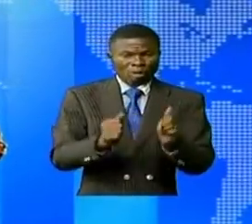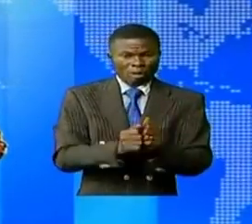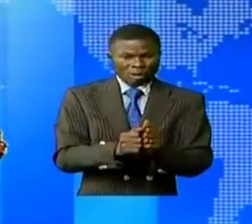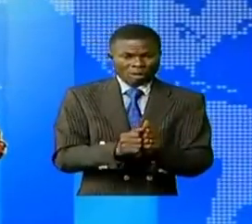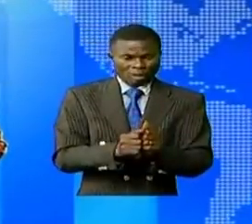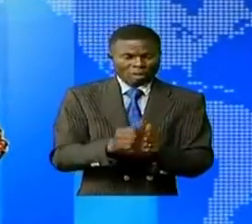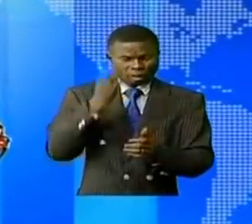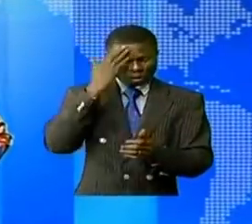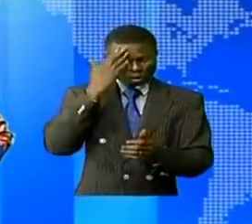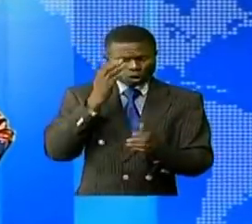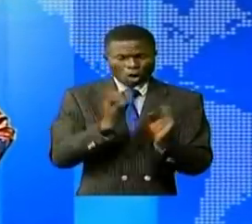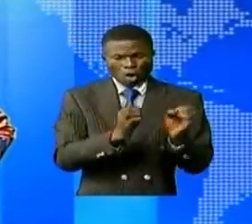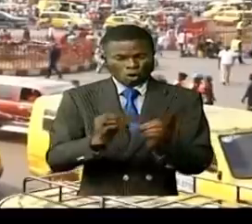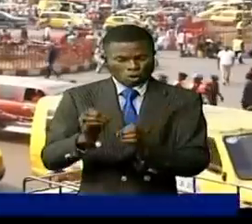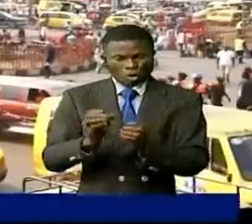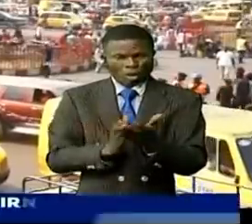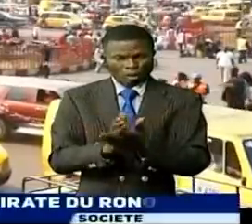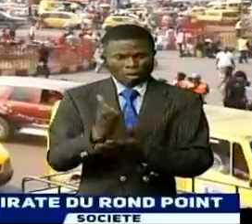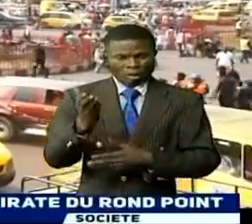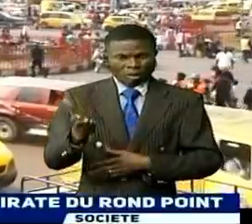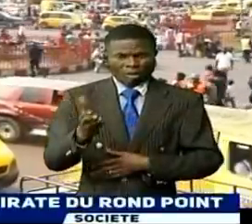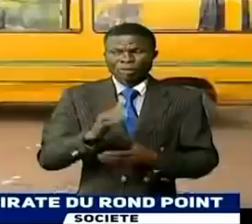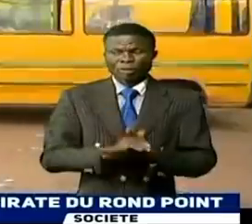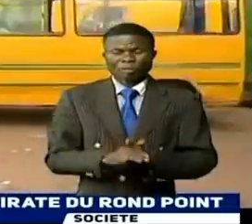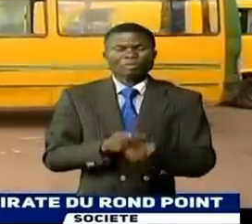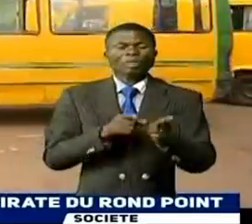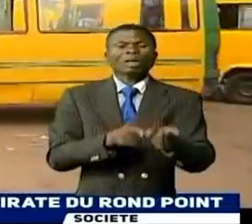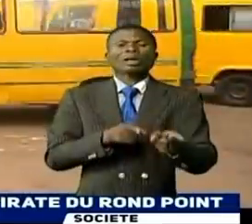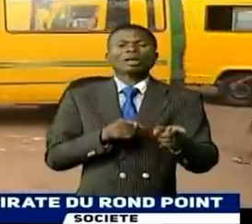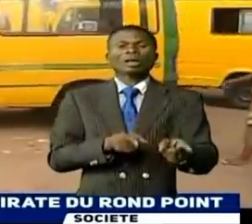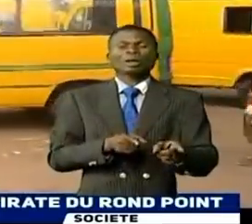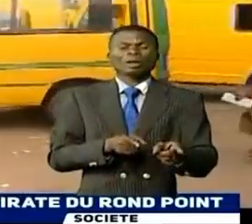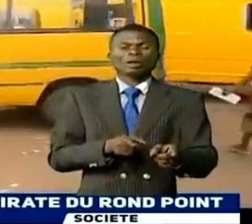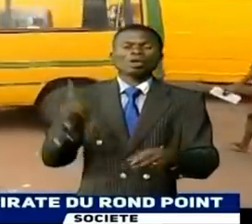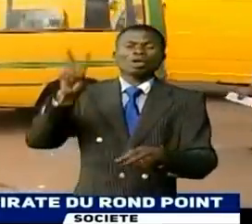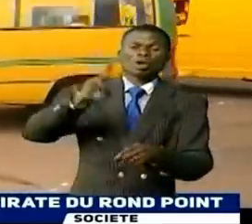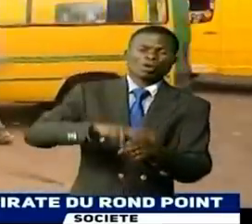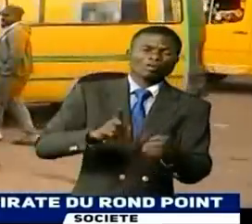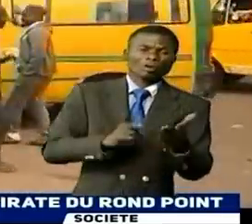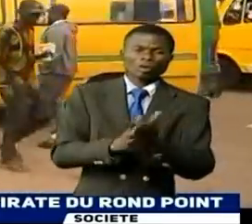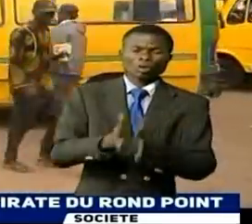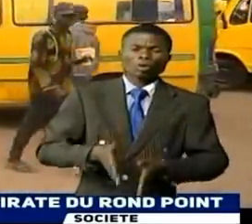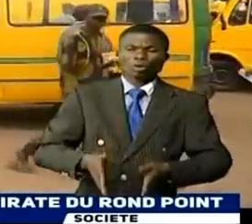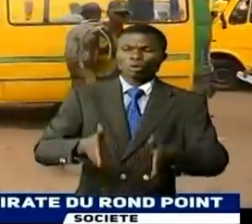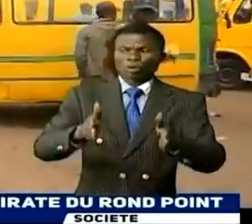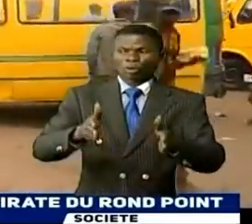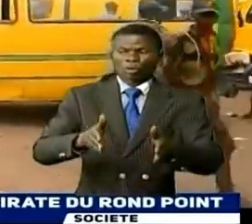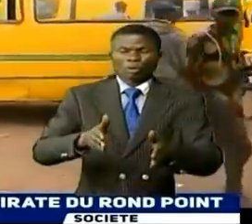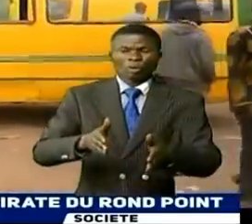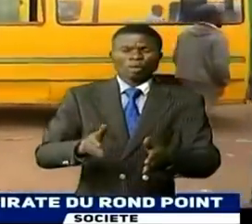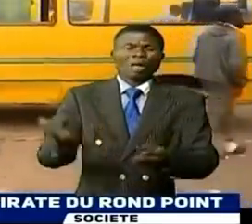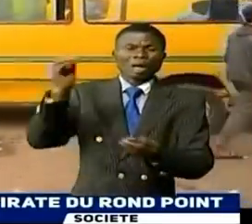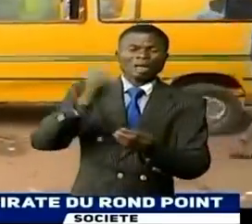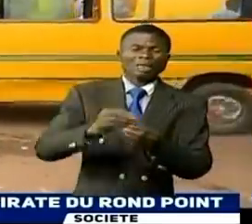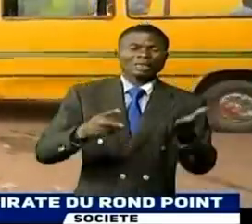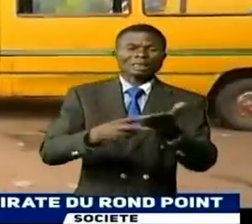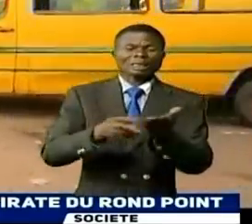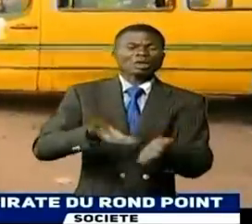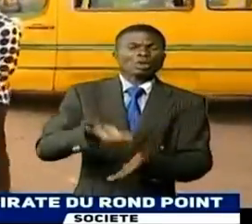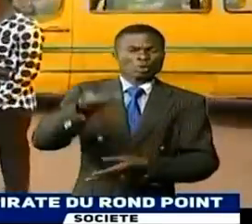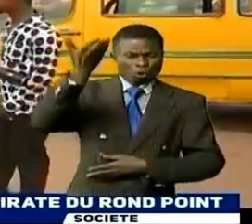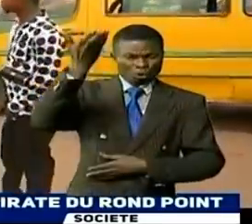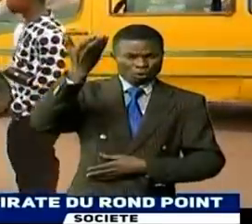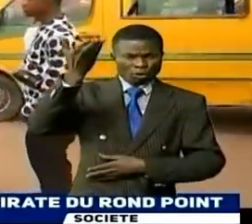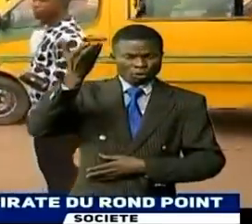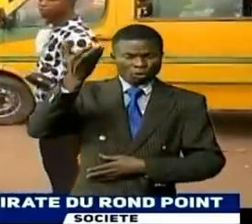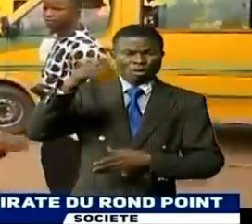rétablir l'ordre public. Les embouteillages, la violation des codes de la route, la majoration des prix des courses dans le transport